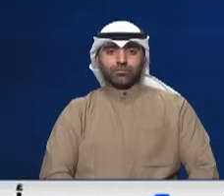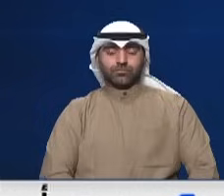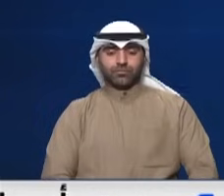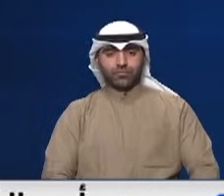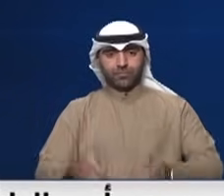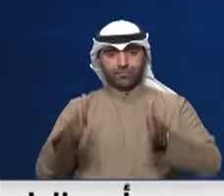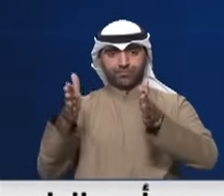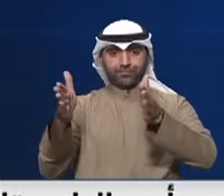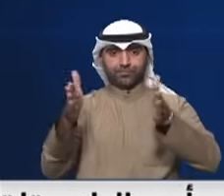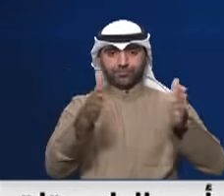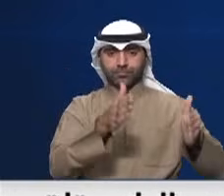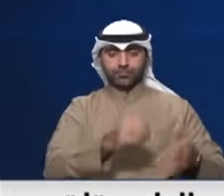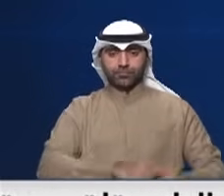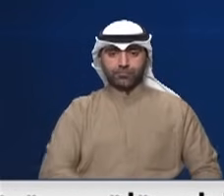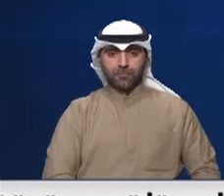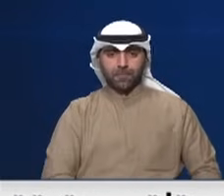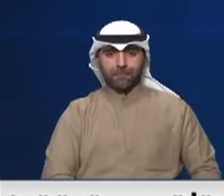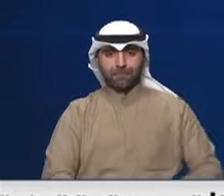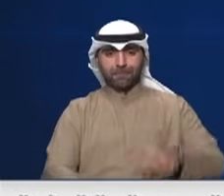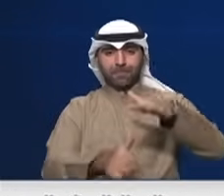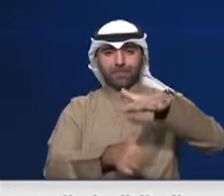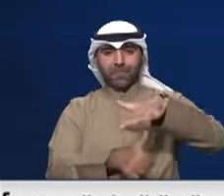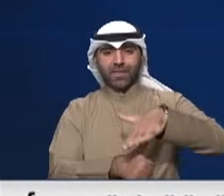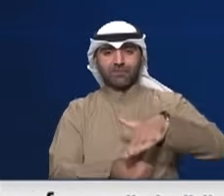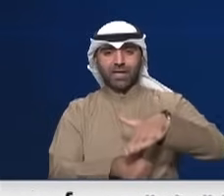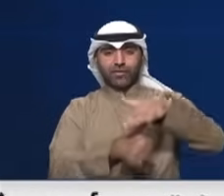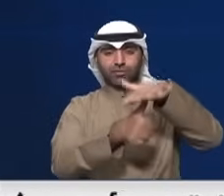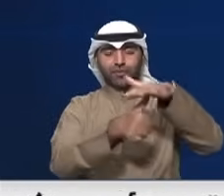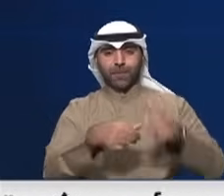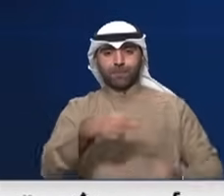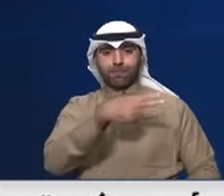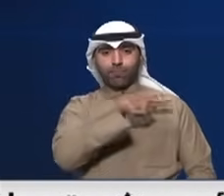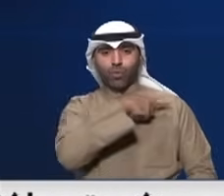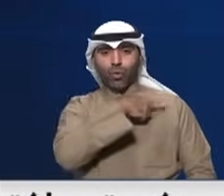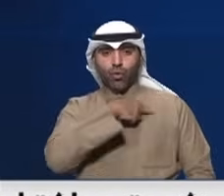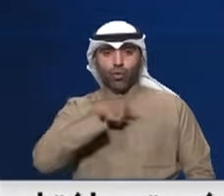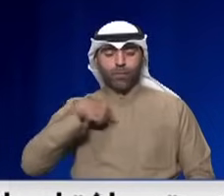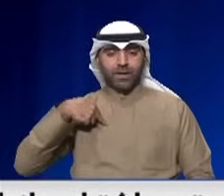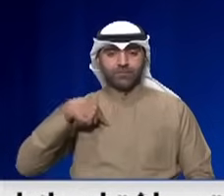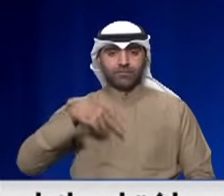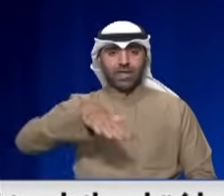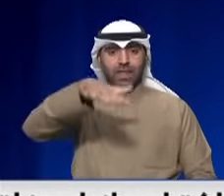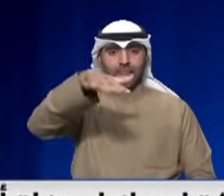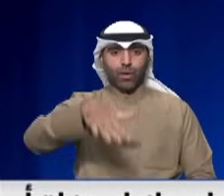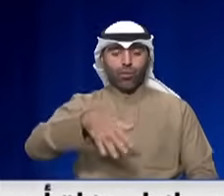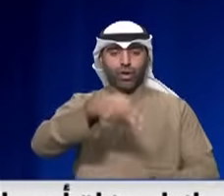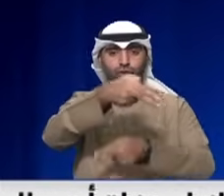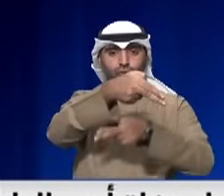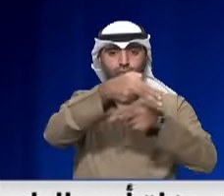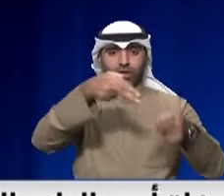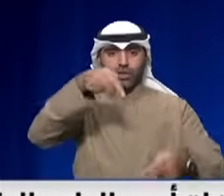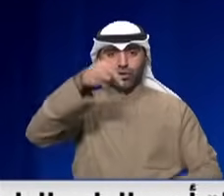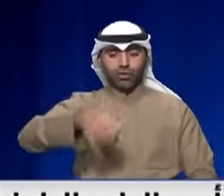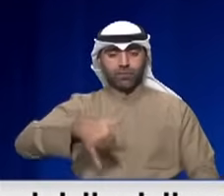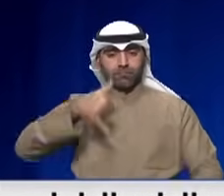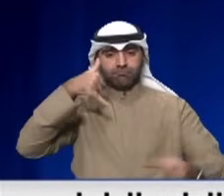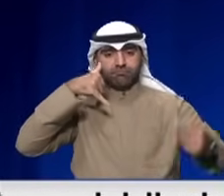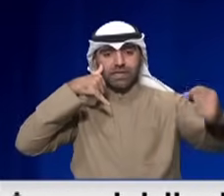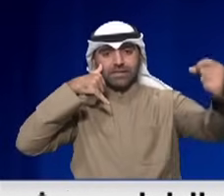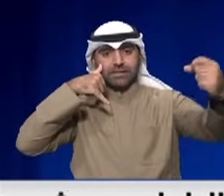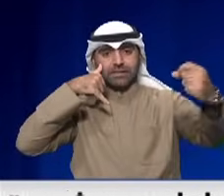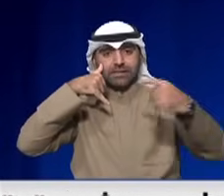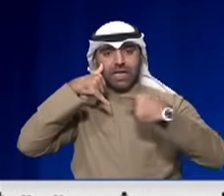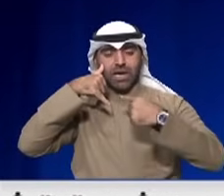تلقى سمو الشيخ احمد نواف الاحمد الصباح رئيس مجلس الوزراء اتصالا هاتفيا اليوم من دوله رئيس الوزراء ووزير